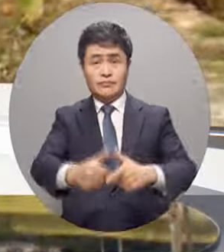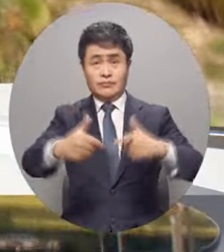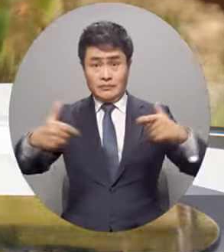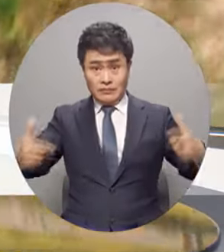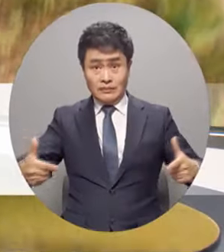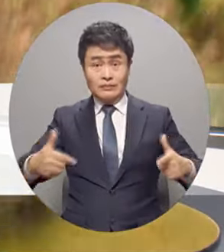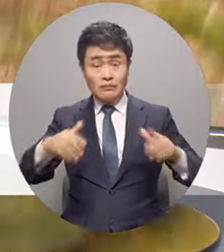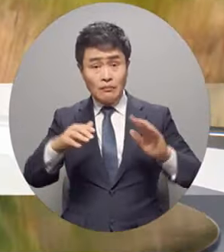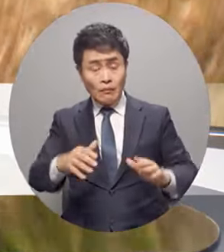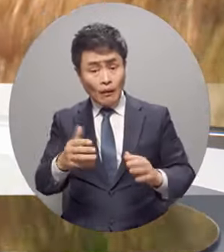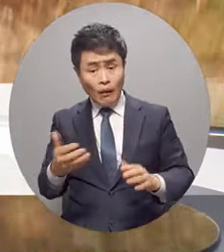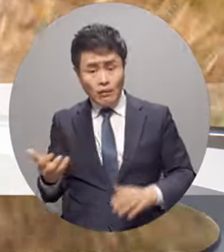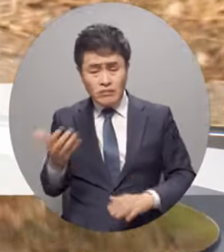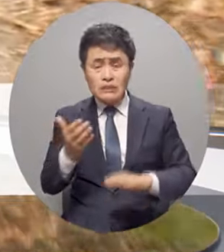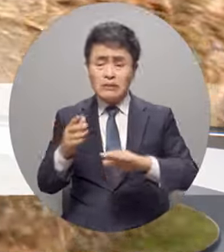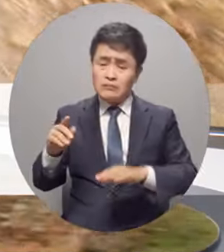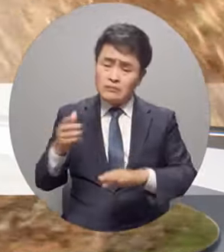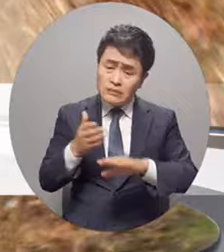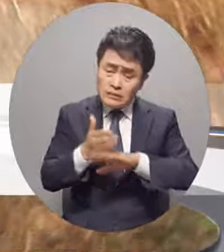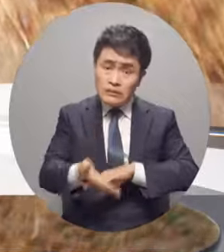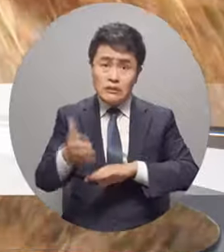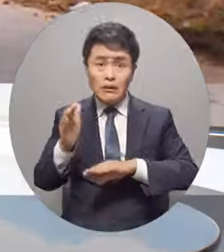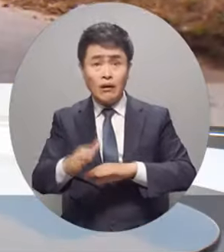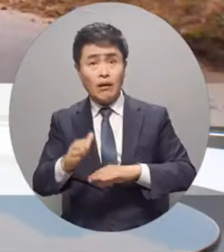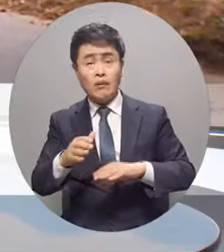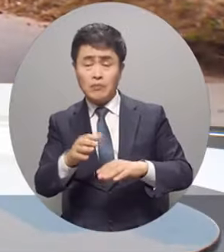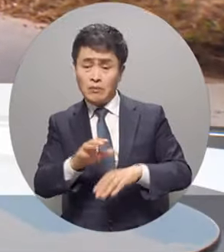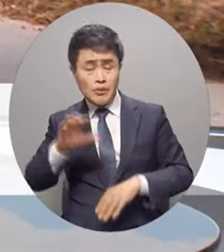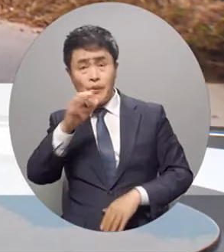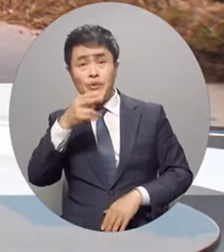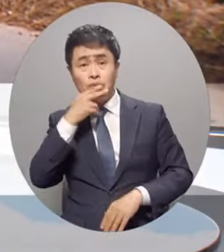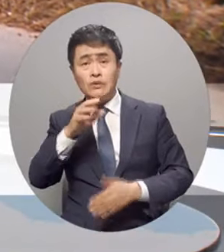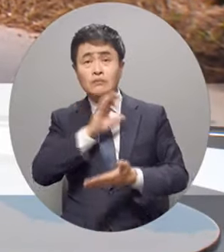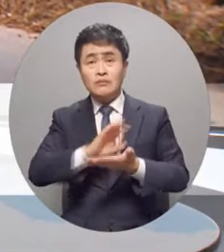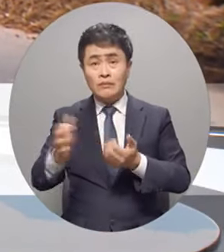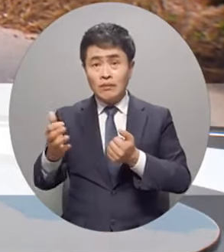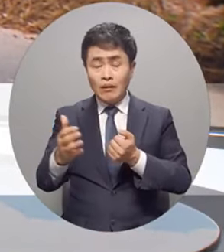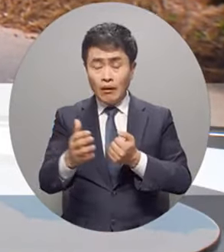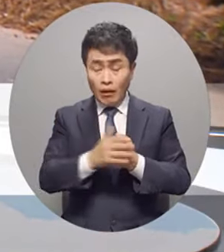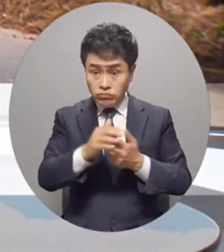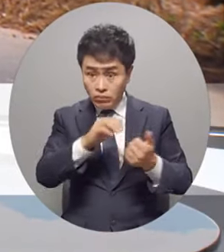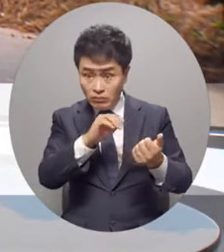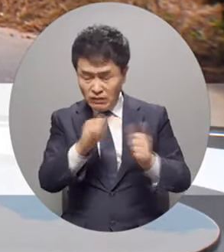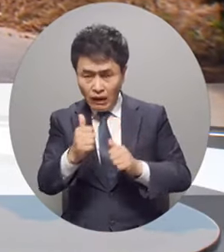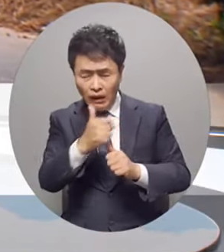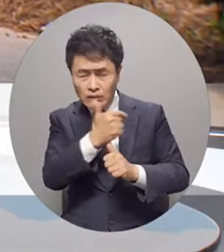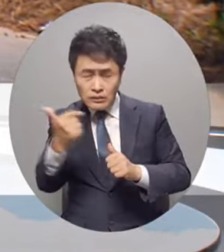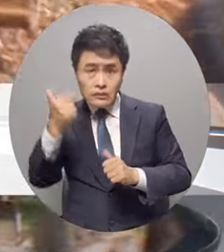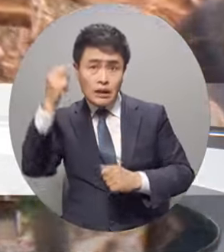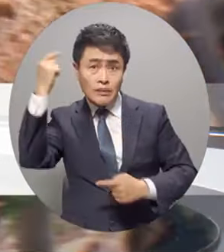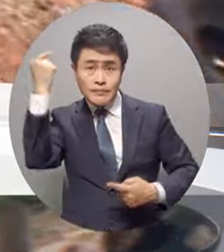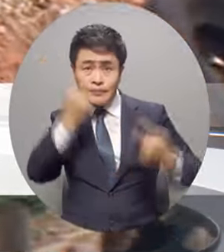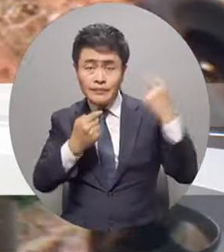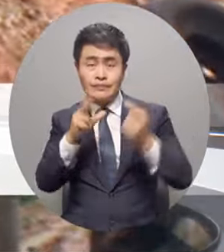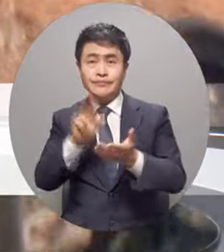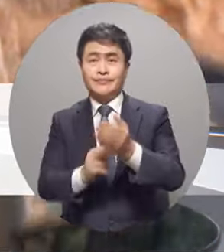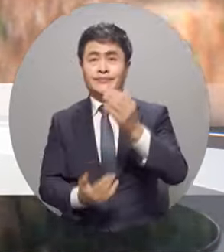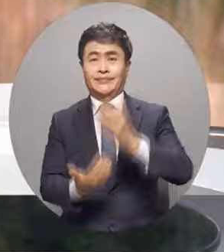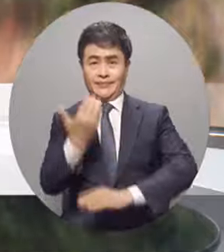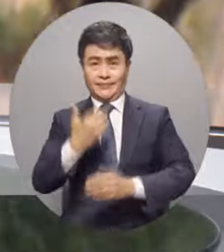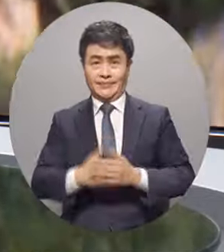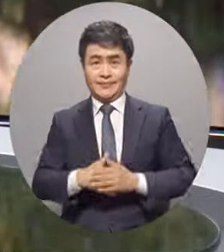없는데요. 이동 속도는 빠르지 않지만 별다른 연습 없이 사용하다가 숨지거나 크게 다치는 사고가 많이